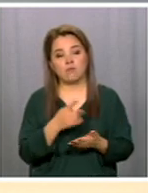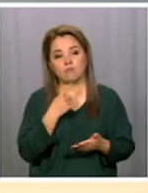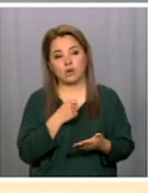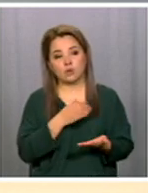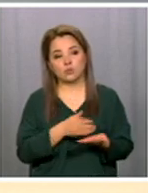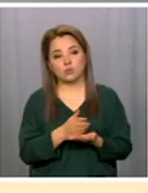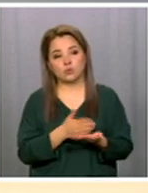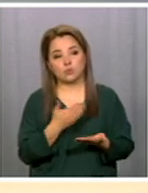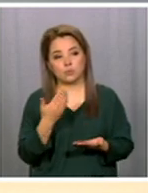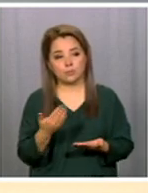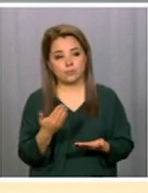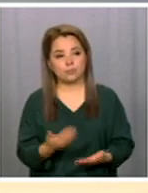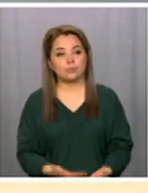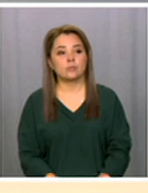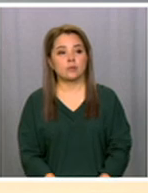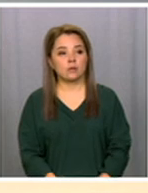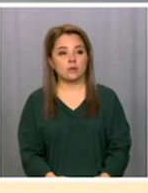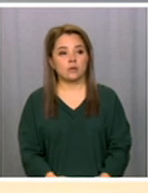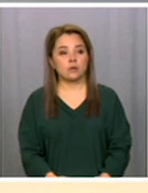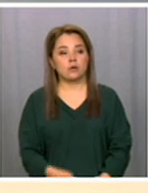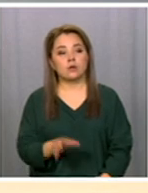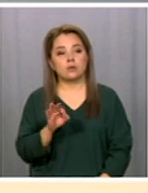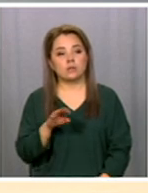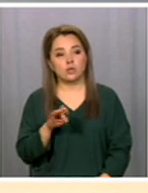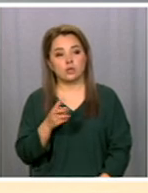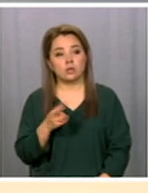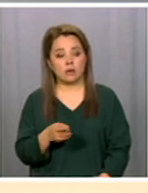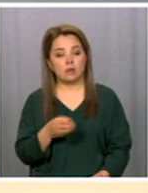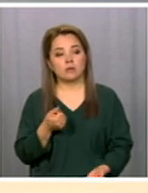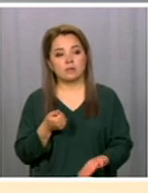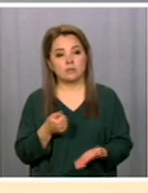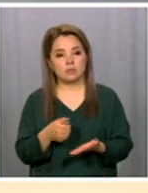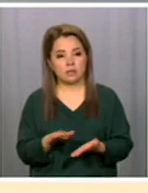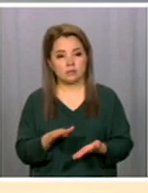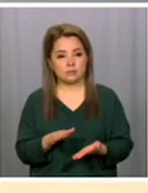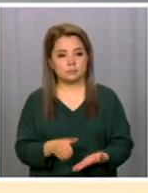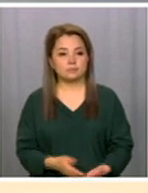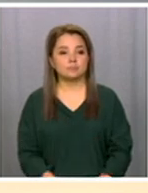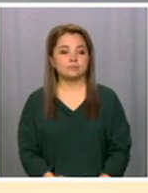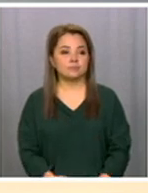службу. Отречься – отказаться.